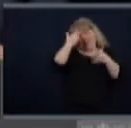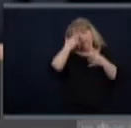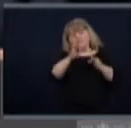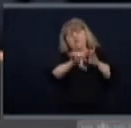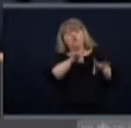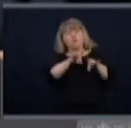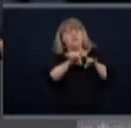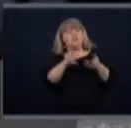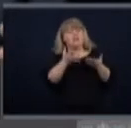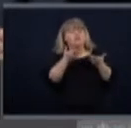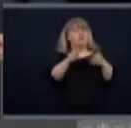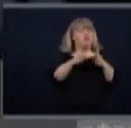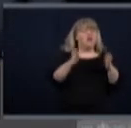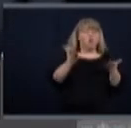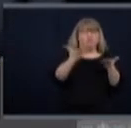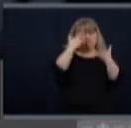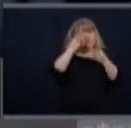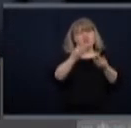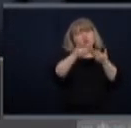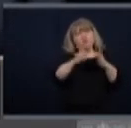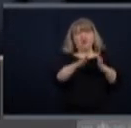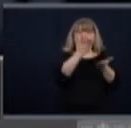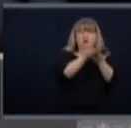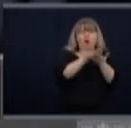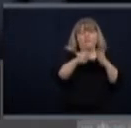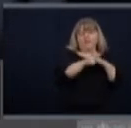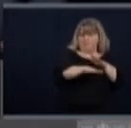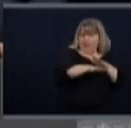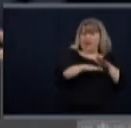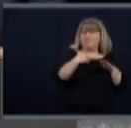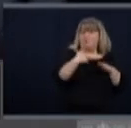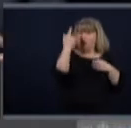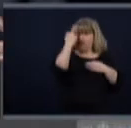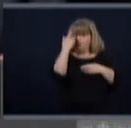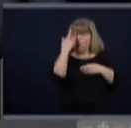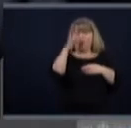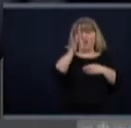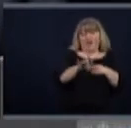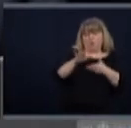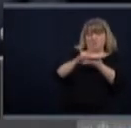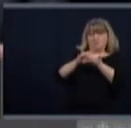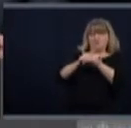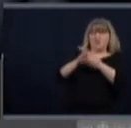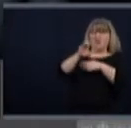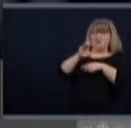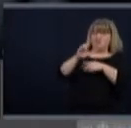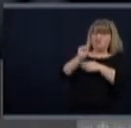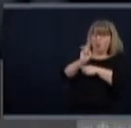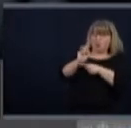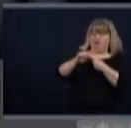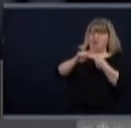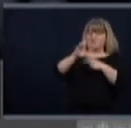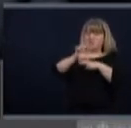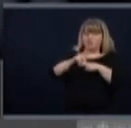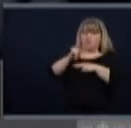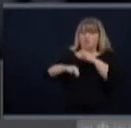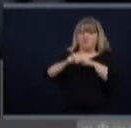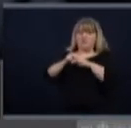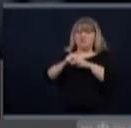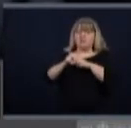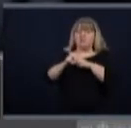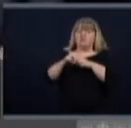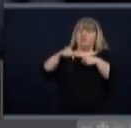plutôt que le secondaire, c'est que les étudiants du secondaire, du cégep, université, utilisent davantage le